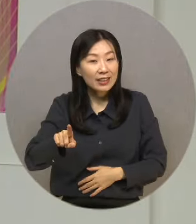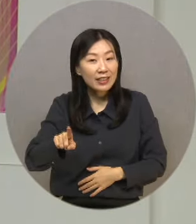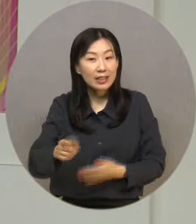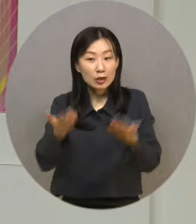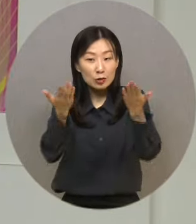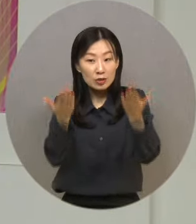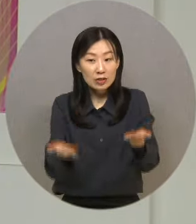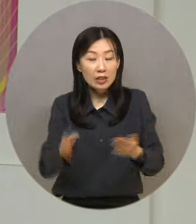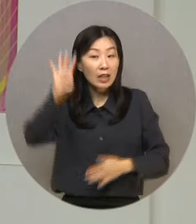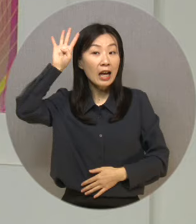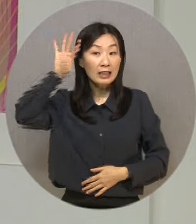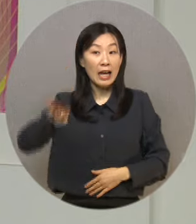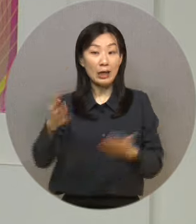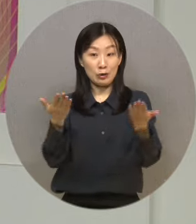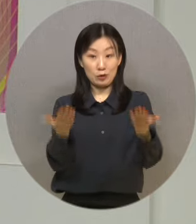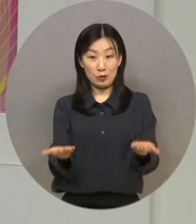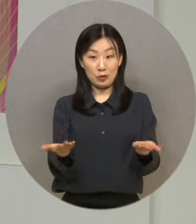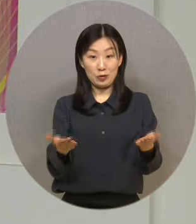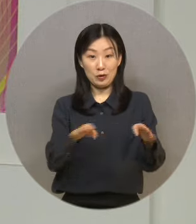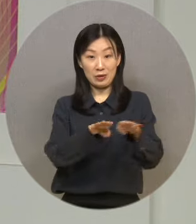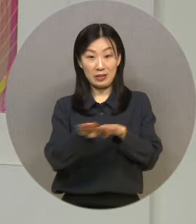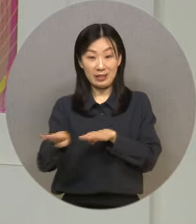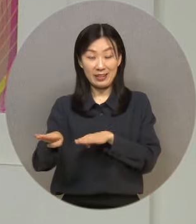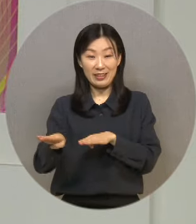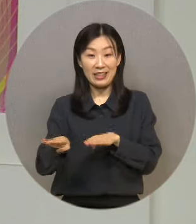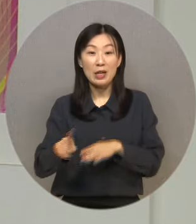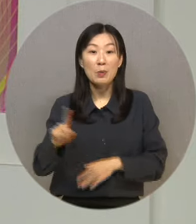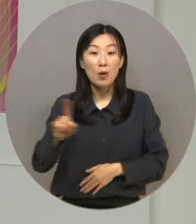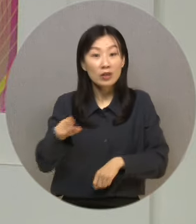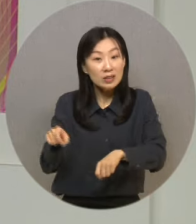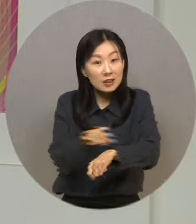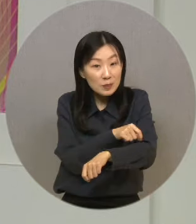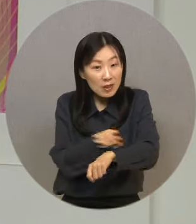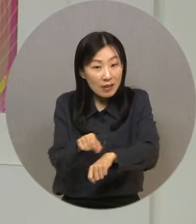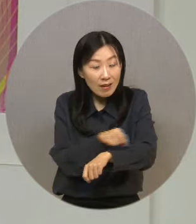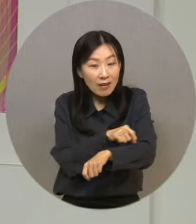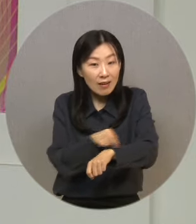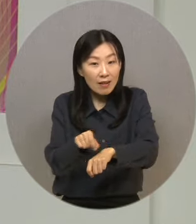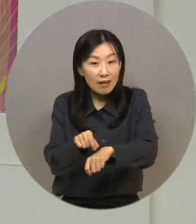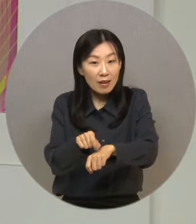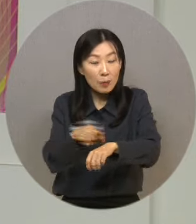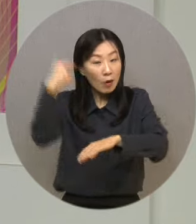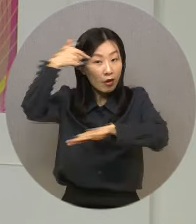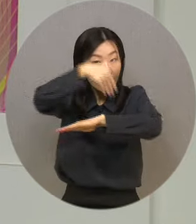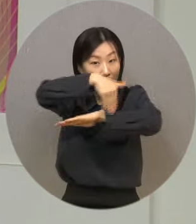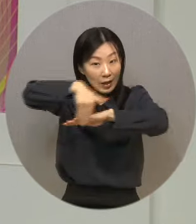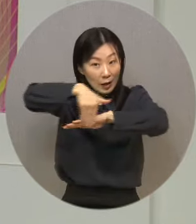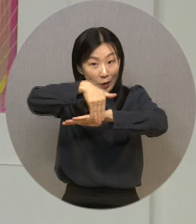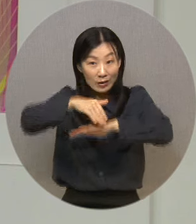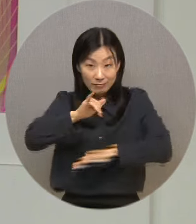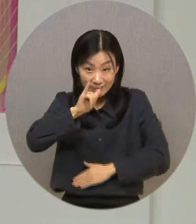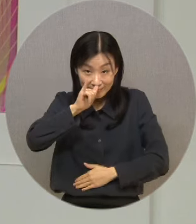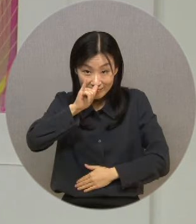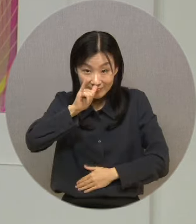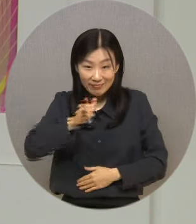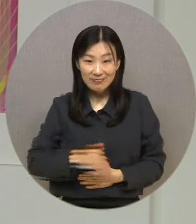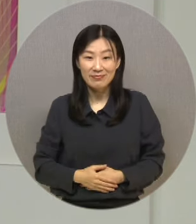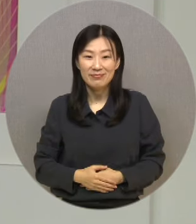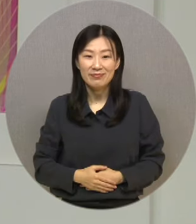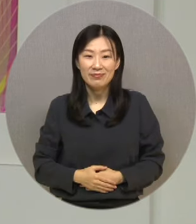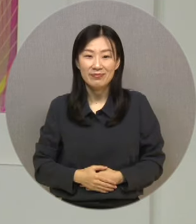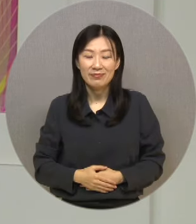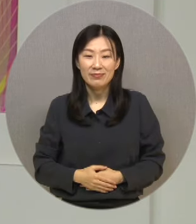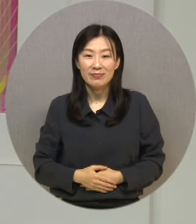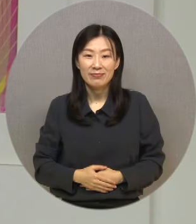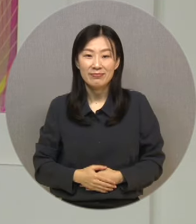연휴가 4일이거든요. 네네네. 네 4일 동안 어떤 특별히 그 연휴를 보여낼 계획이 있으신가요?